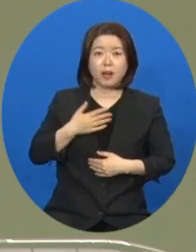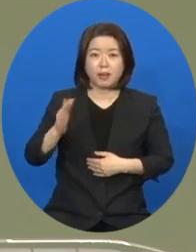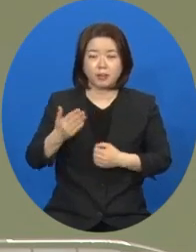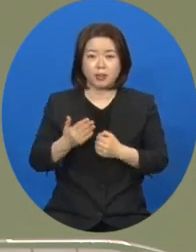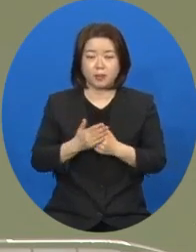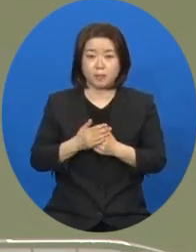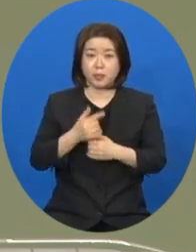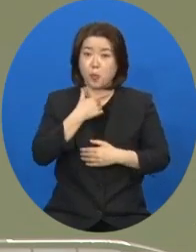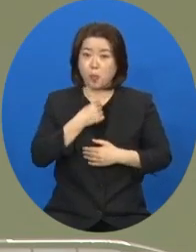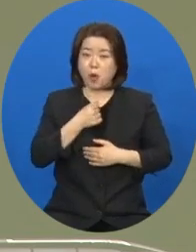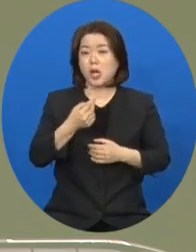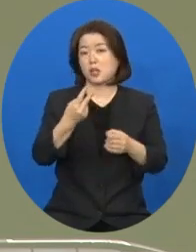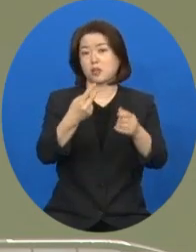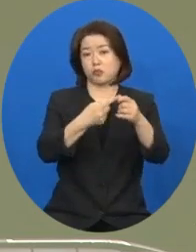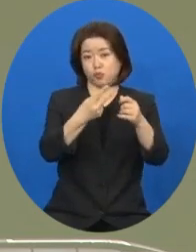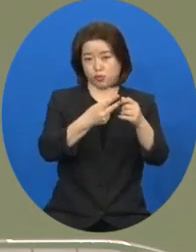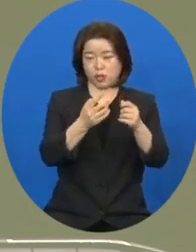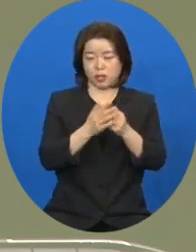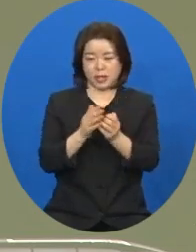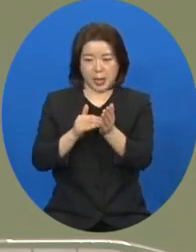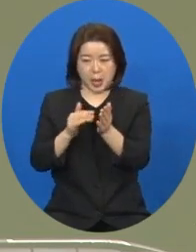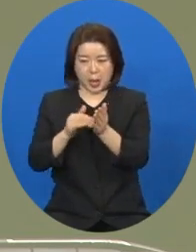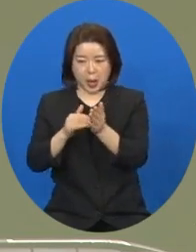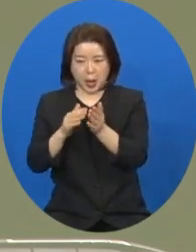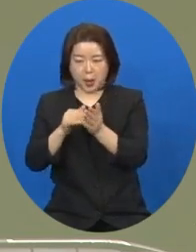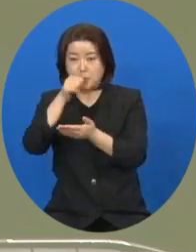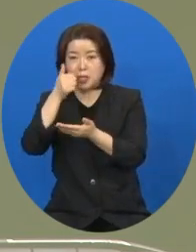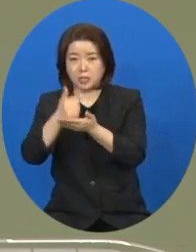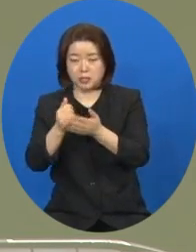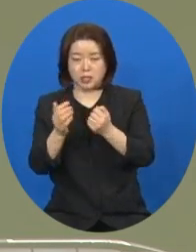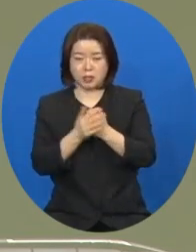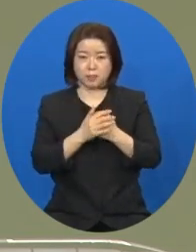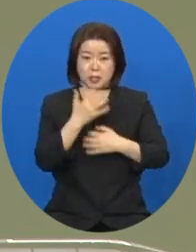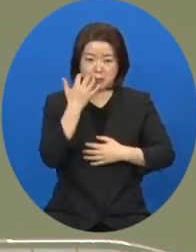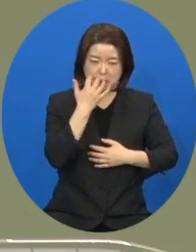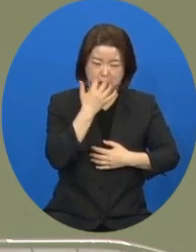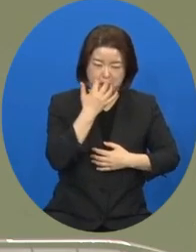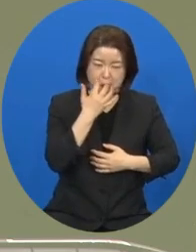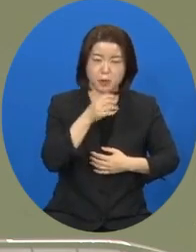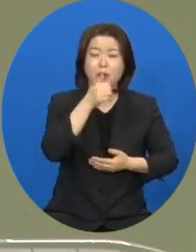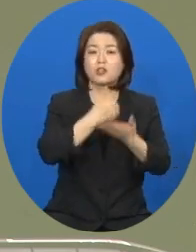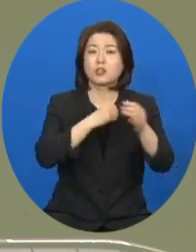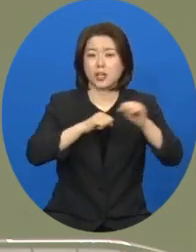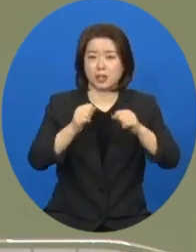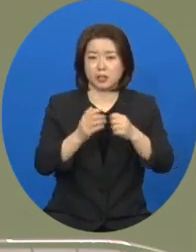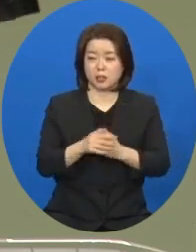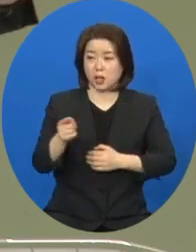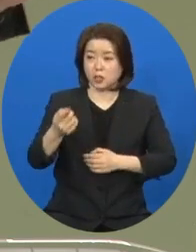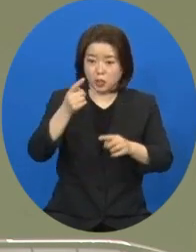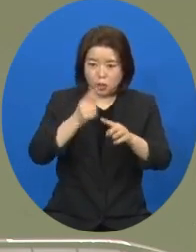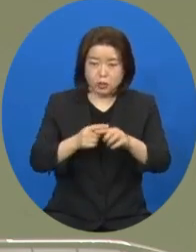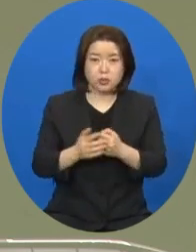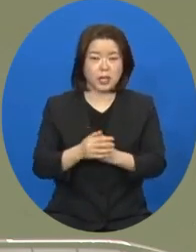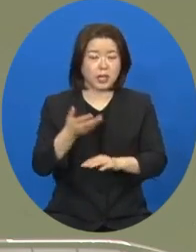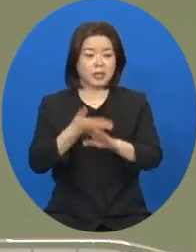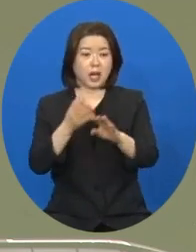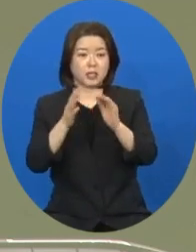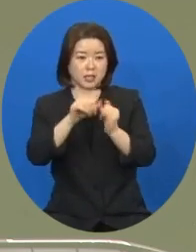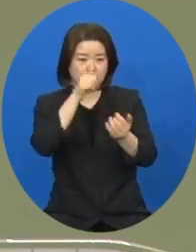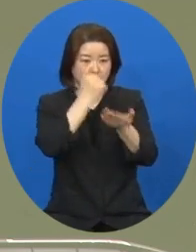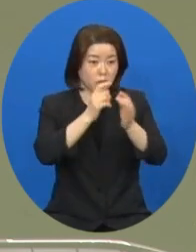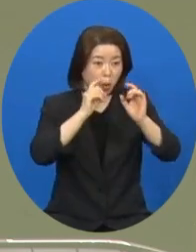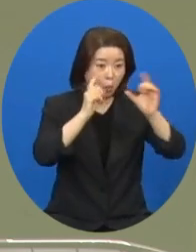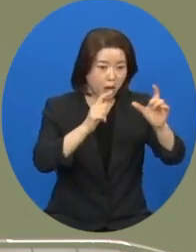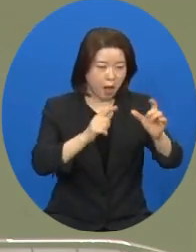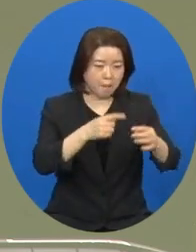가지예요. 은밀한 죄, 간음죄를 짓고 사는 거. 또 하나는 그러면서도 남 정죄하고 판단하고